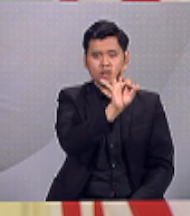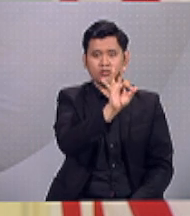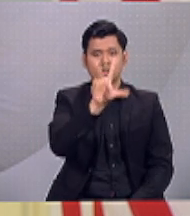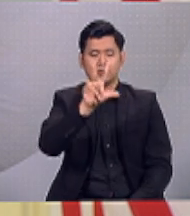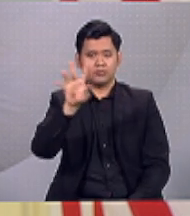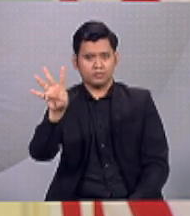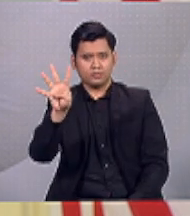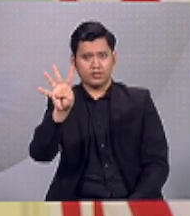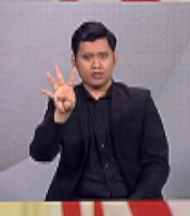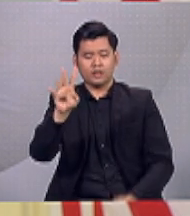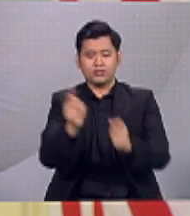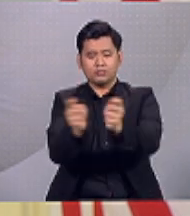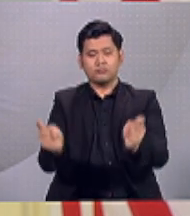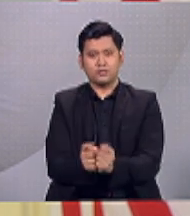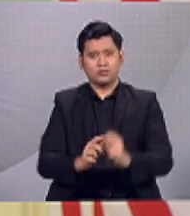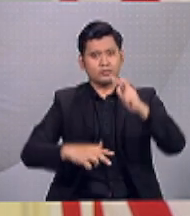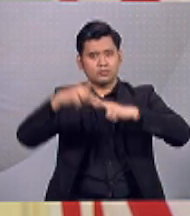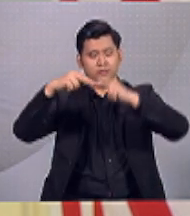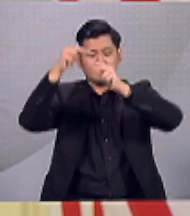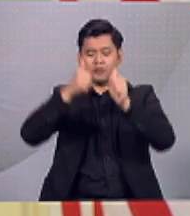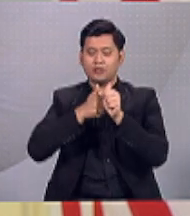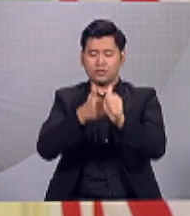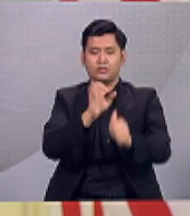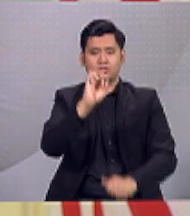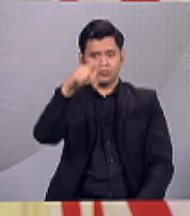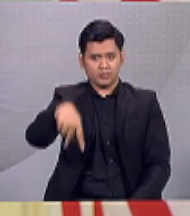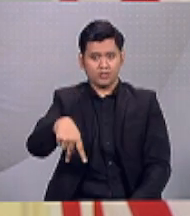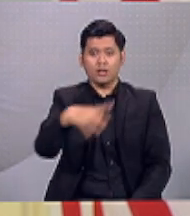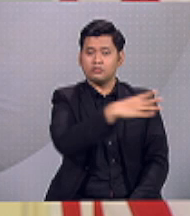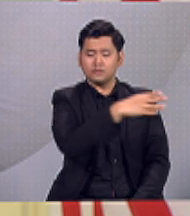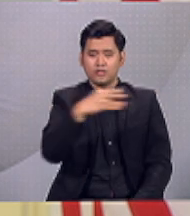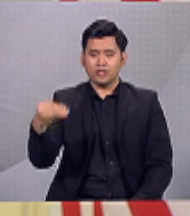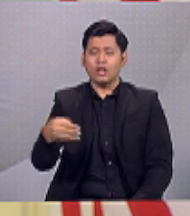934 tapak binaan didapati mematuhi SOP dan